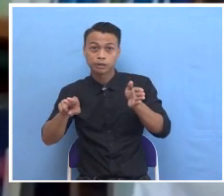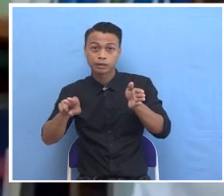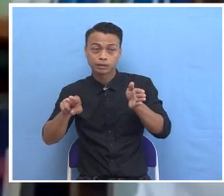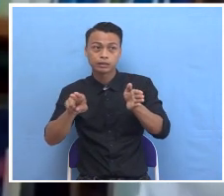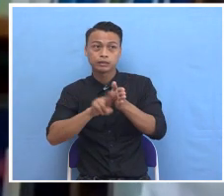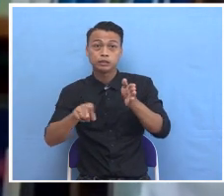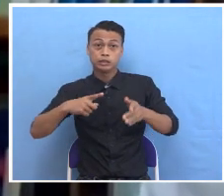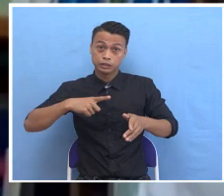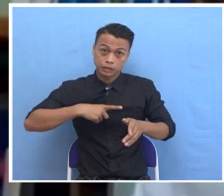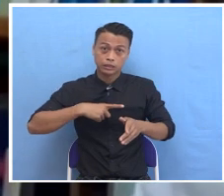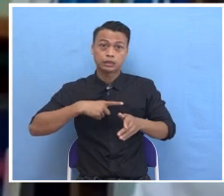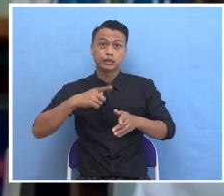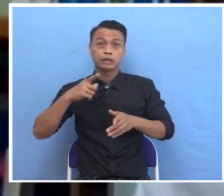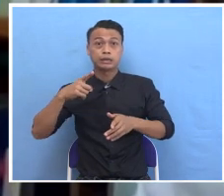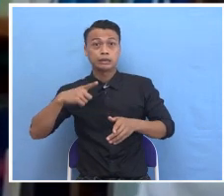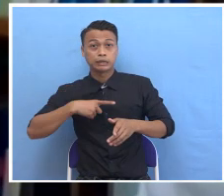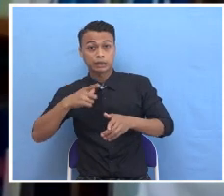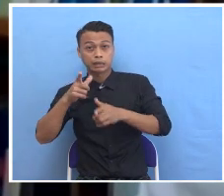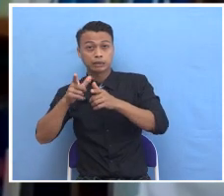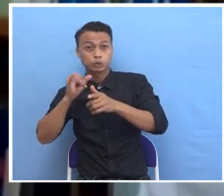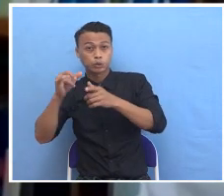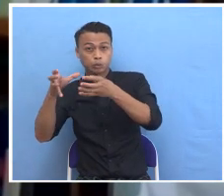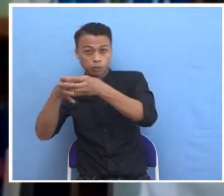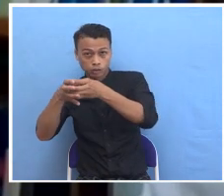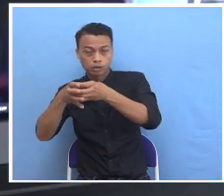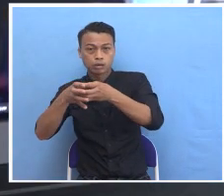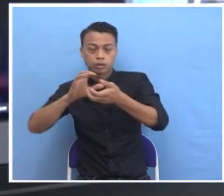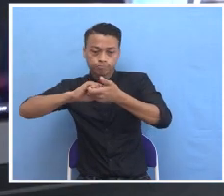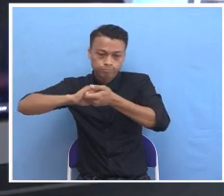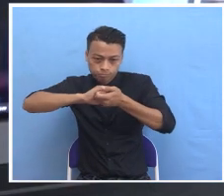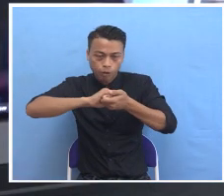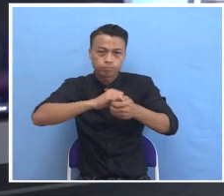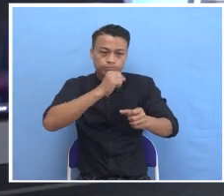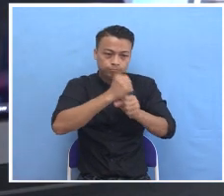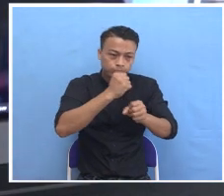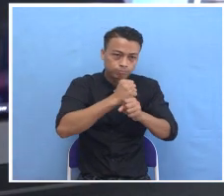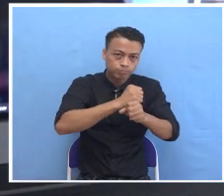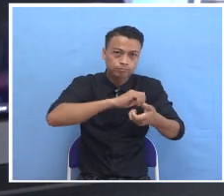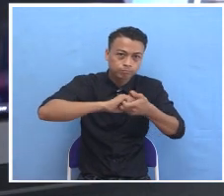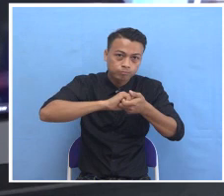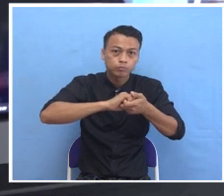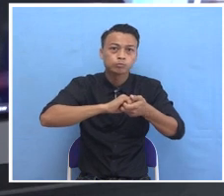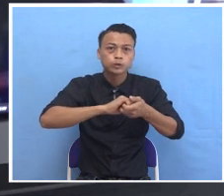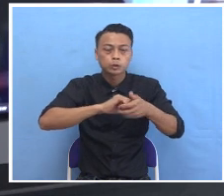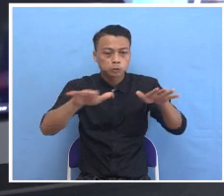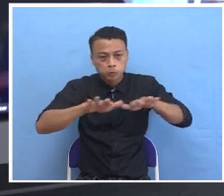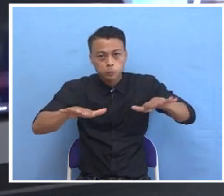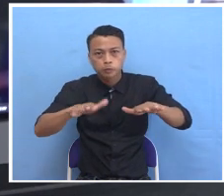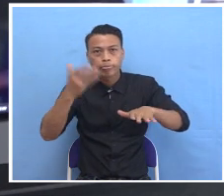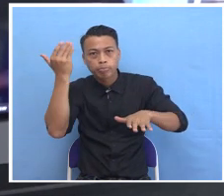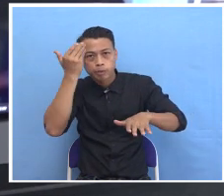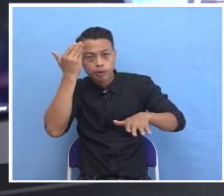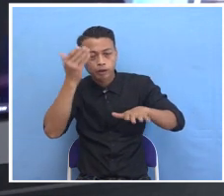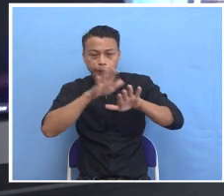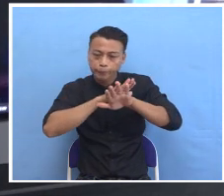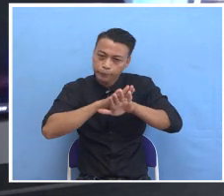ည်းကောင်းကောင်းကျော်နိုင်တယ်။တိုင်းပြည်တစ်ခုလုံးရဲ့အချင်းတွေလည်းပြောင်းလဲသွားတယ်။အဲ့ဒီတော့အချင်းချင်းခြားတာနှစ်တဲ့နှ